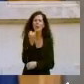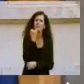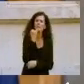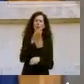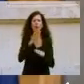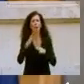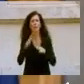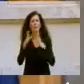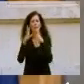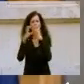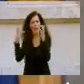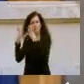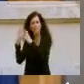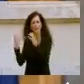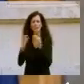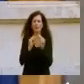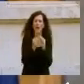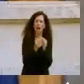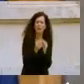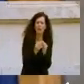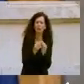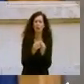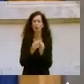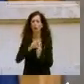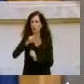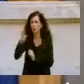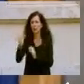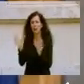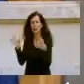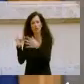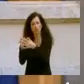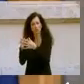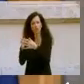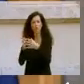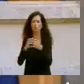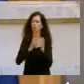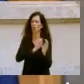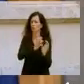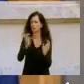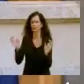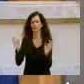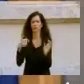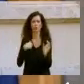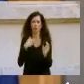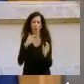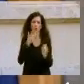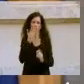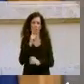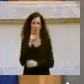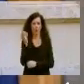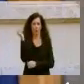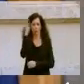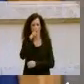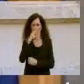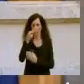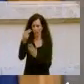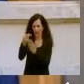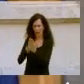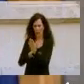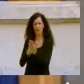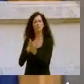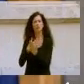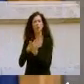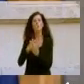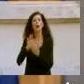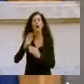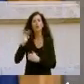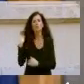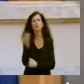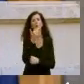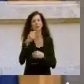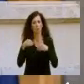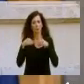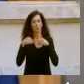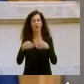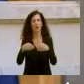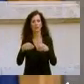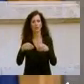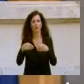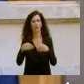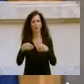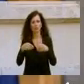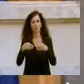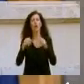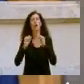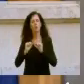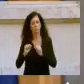artigianato e via discorrendo terzo settore adesso non voglio dimenticare nessuno ma partecipando tutti tutti potranno portare